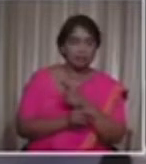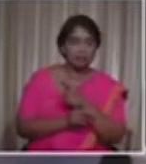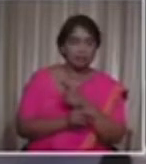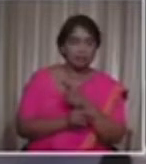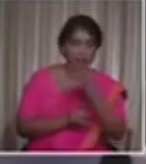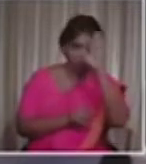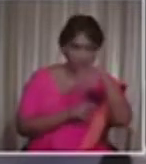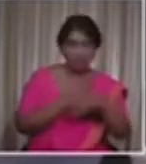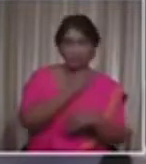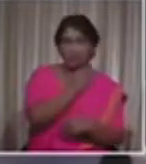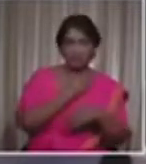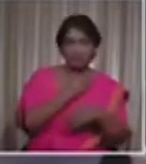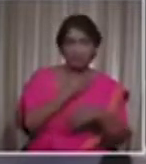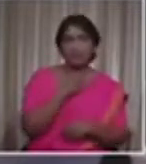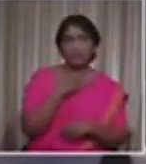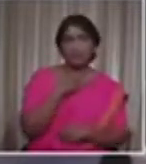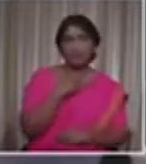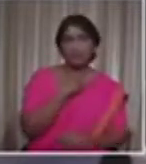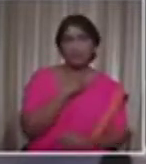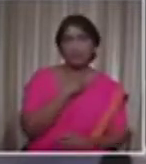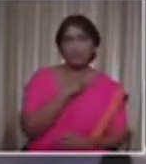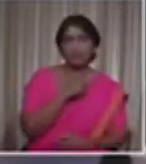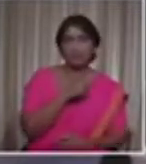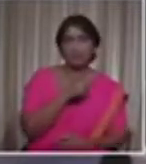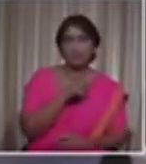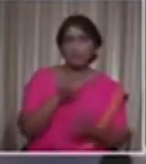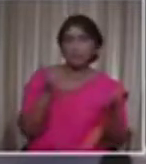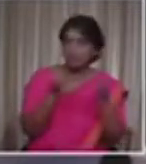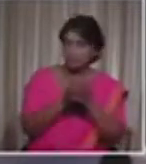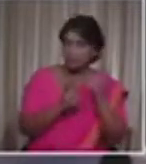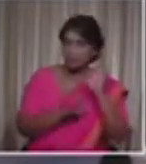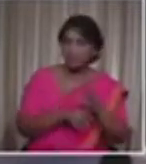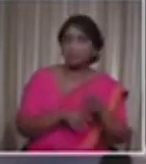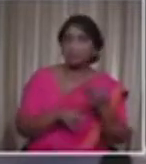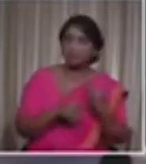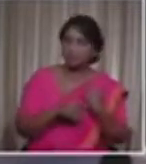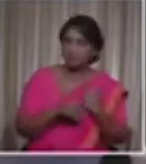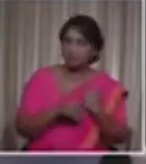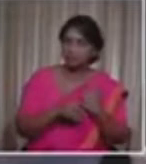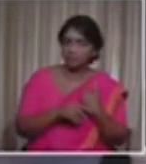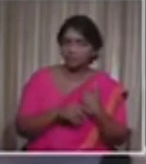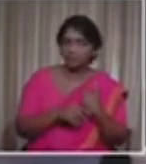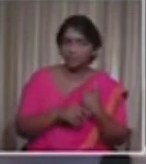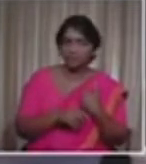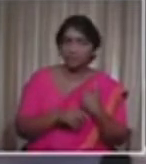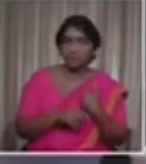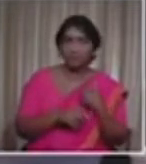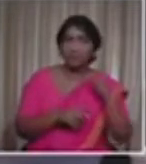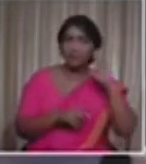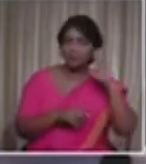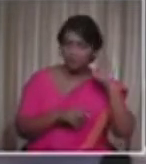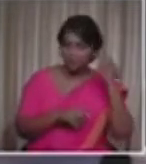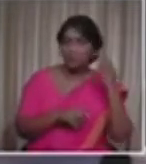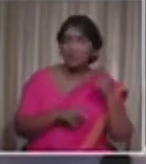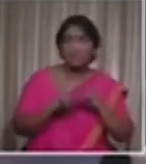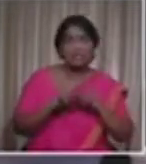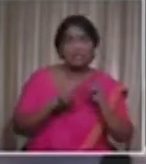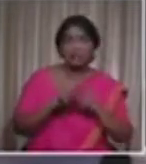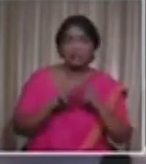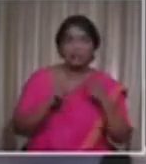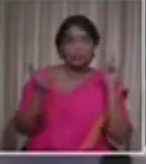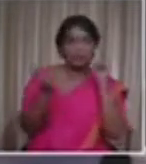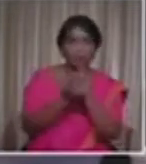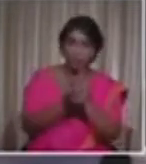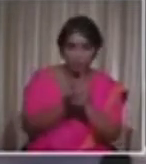ඔබතුමත් එන්න. ඔය කණ්ඩායම අරගෙන අපි විශේෂයෙන්ම සිකුරාද අපි